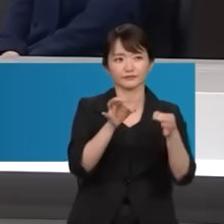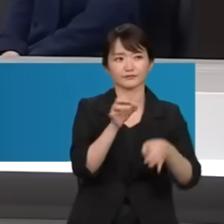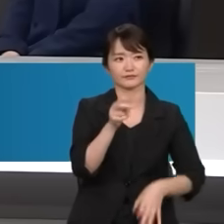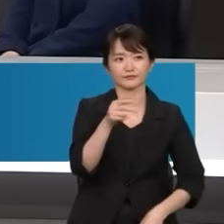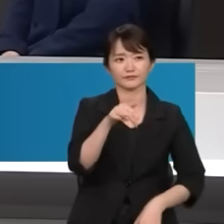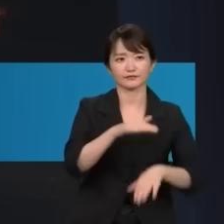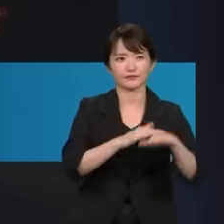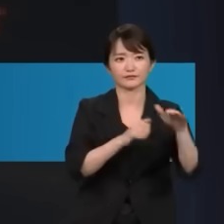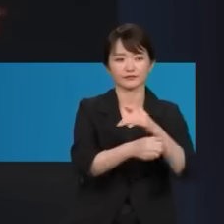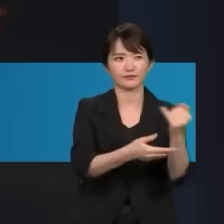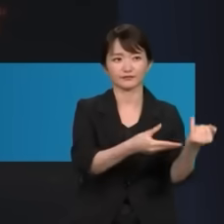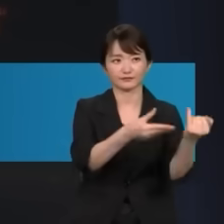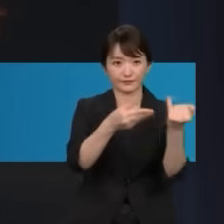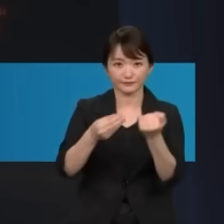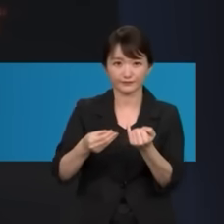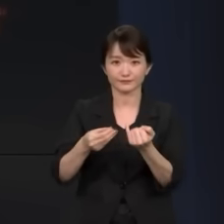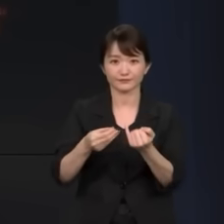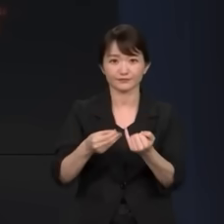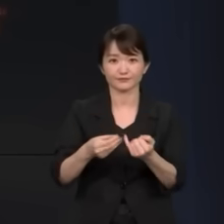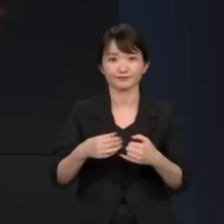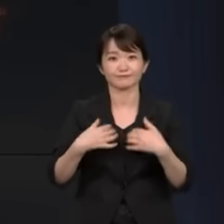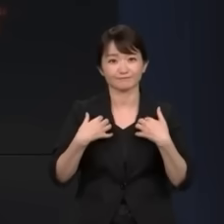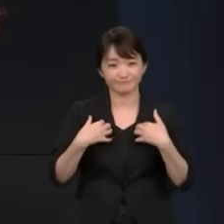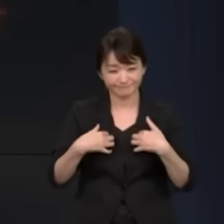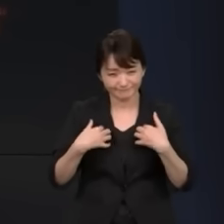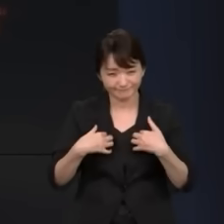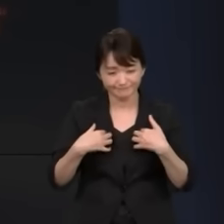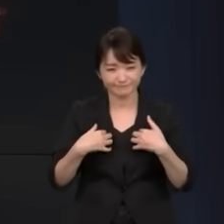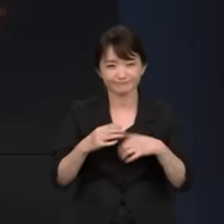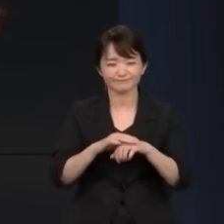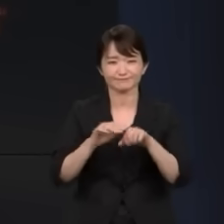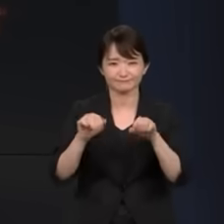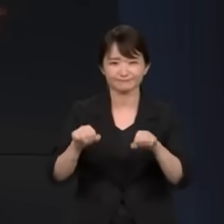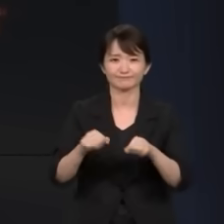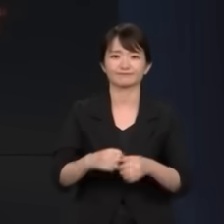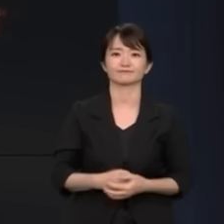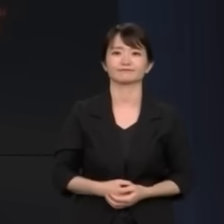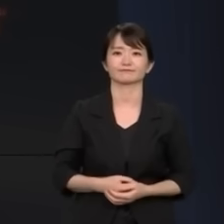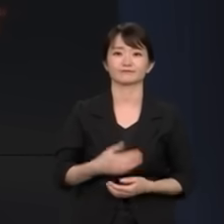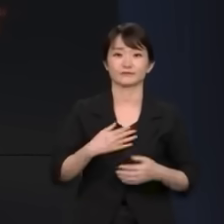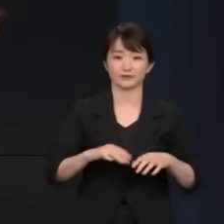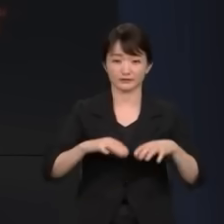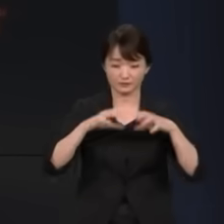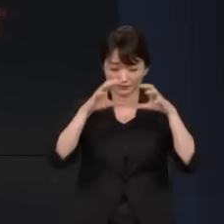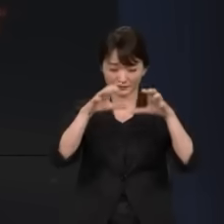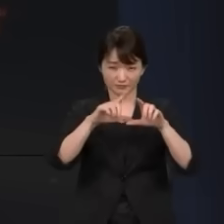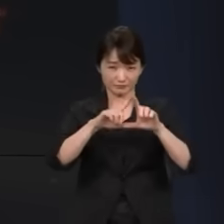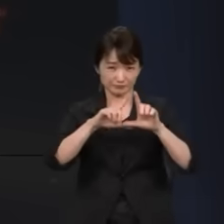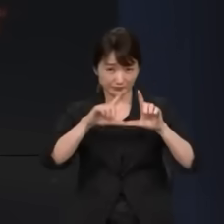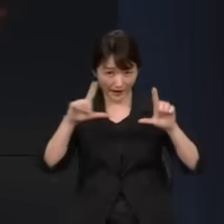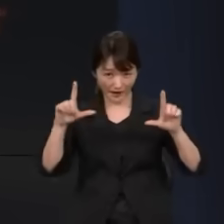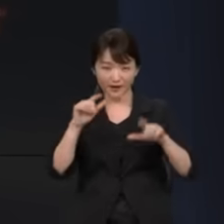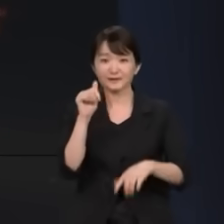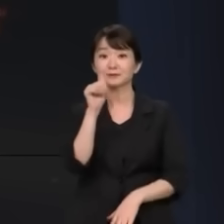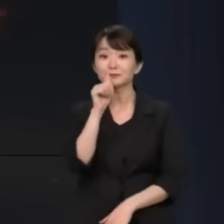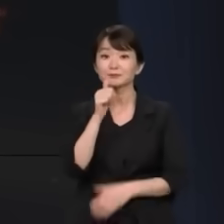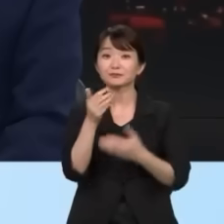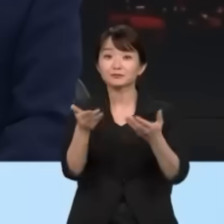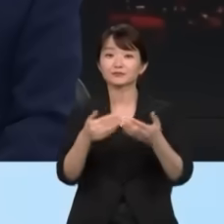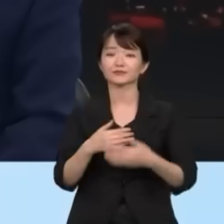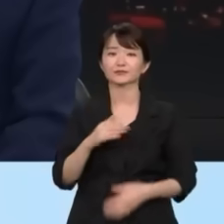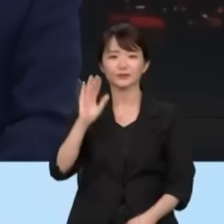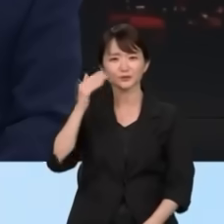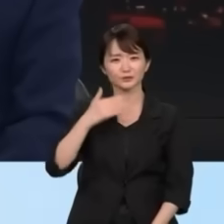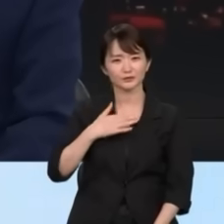나와 계십니다 어서 오시죠 반갑습니다 안녕하세요 제가 세계적인 스타라고 소개를 드렸는데 아 요즘에